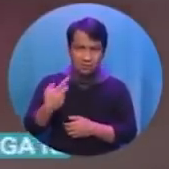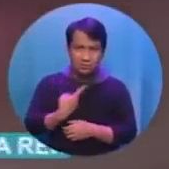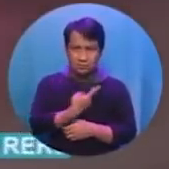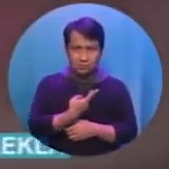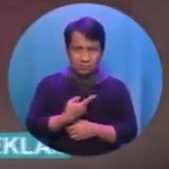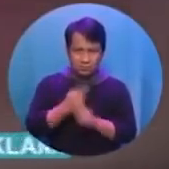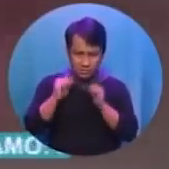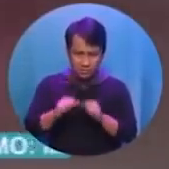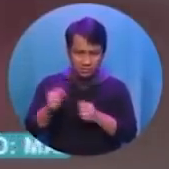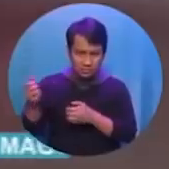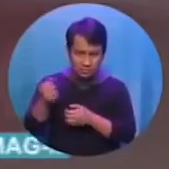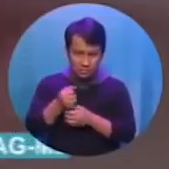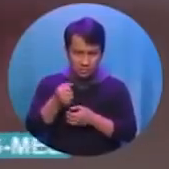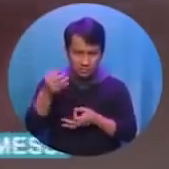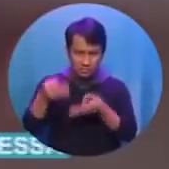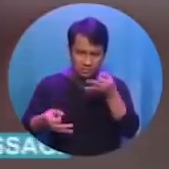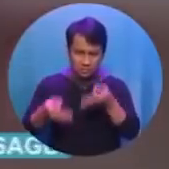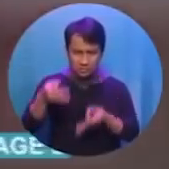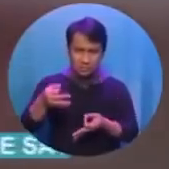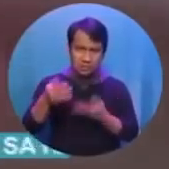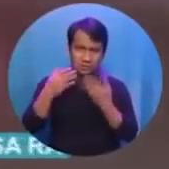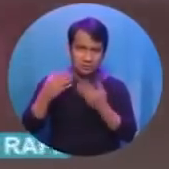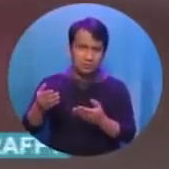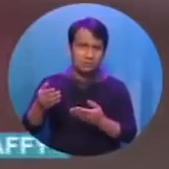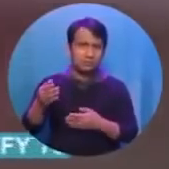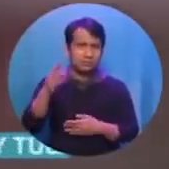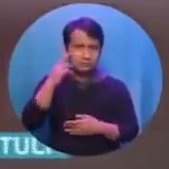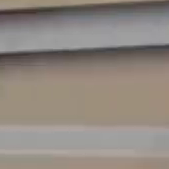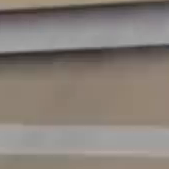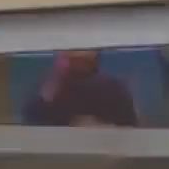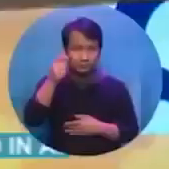na makamit yung hustisya namin. Salamat po.